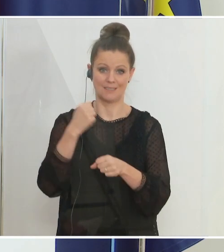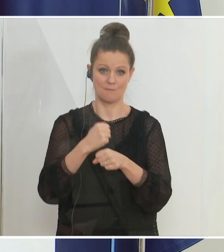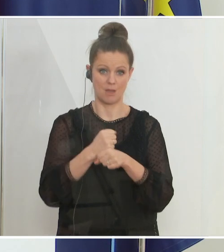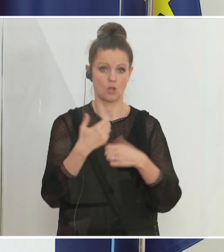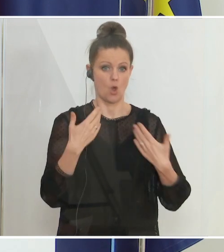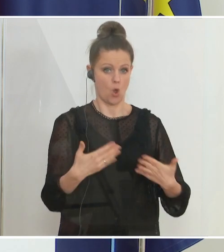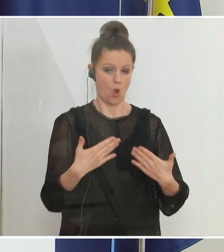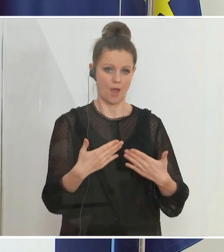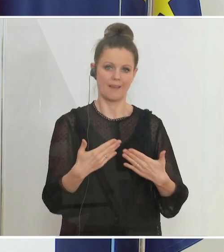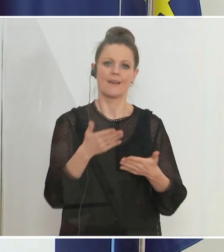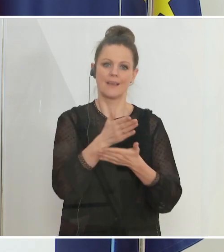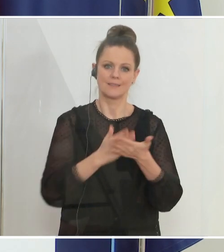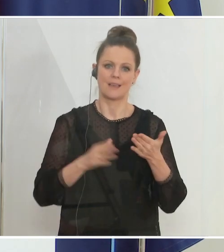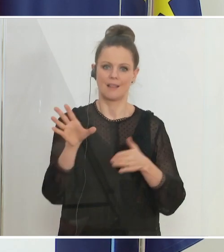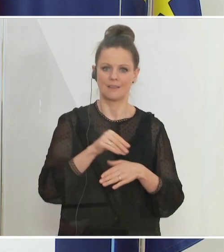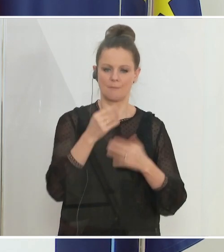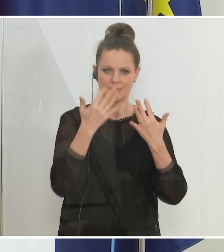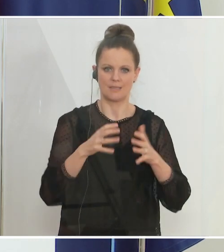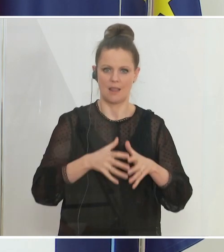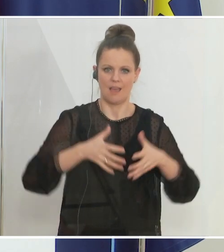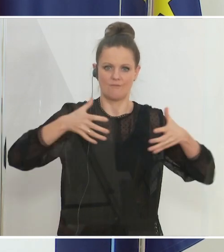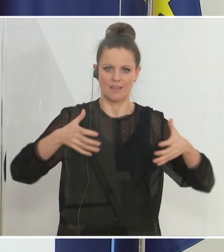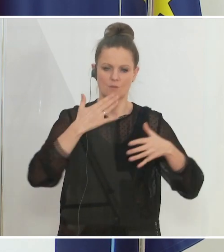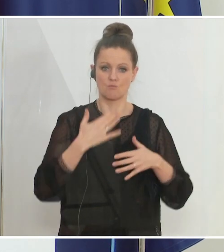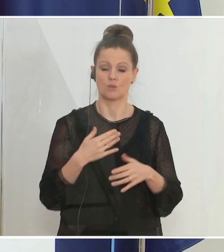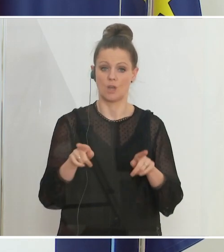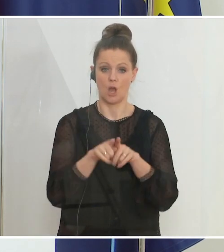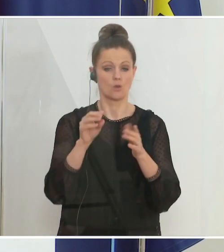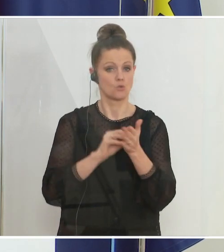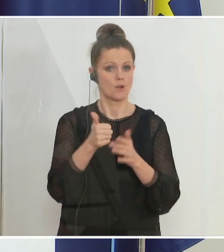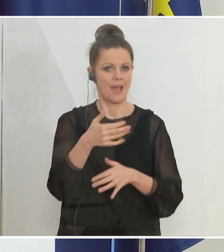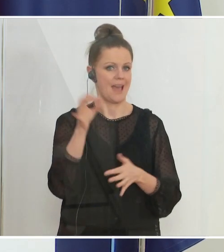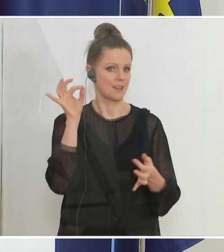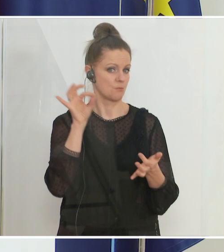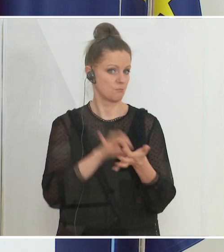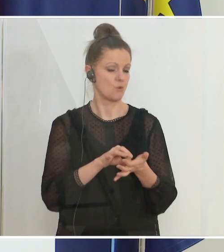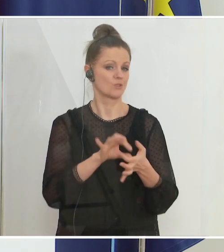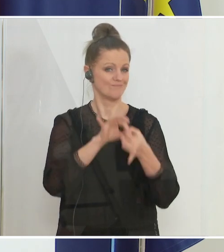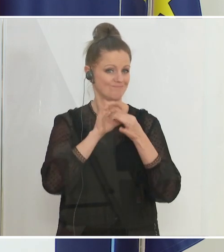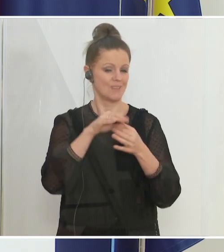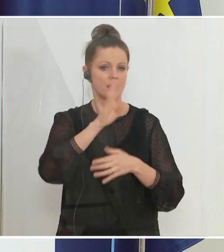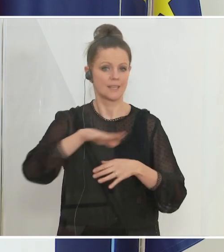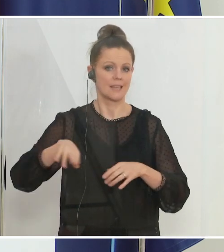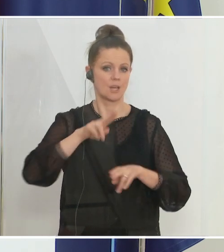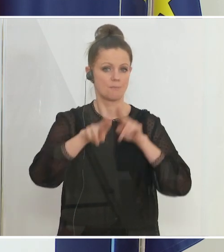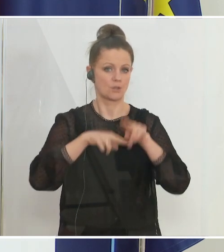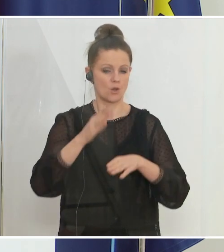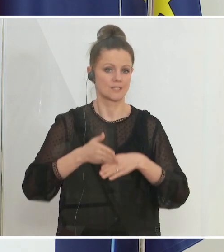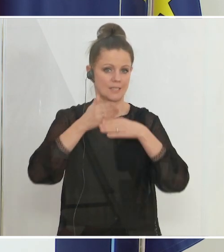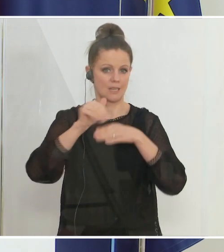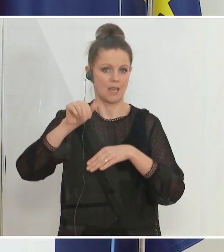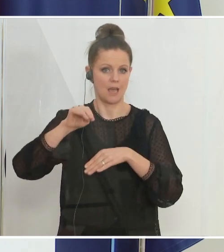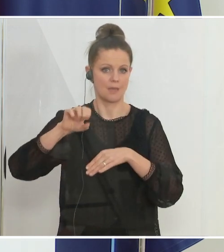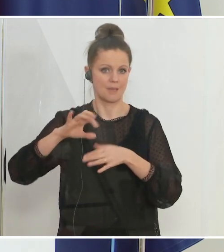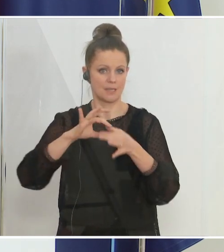diese Teilnehmerzahl ausweiten. Es gibt noch einen weiteren Punkt, den ich ansprechen möchte. Da geht es um die Kinderbetreuungshilfe des